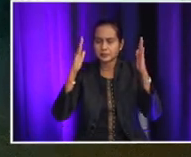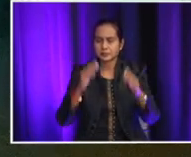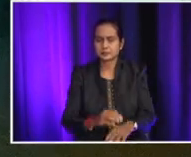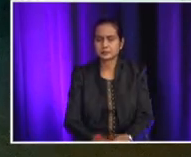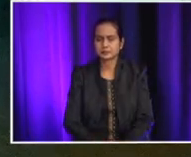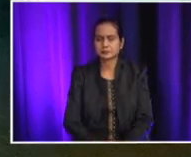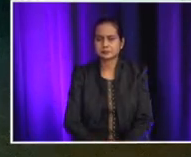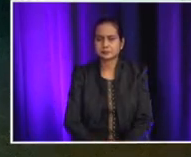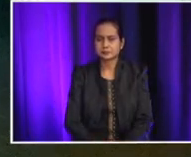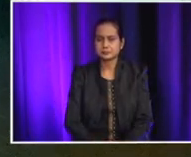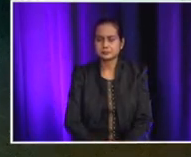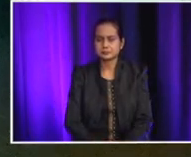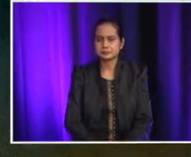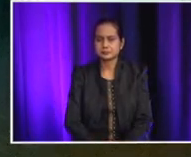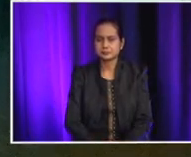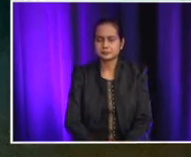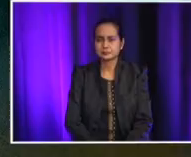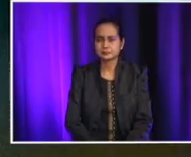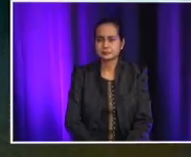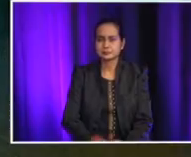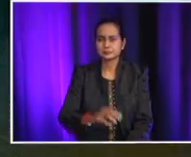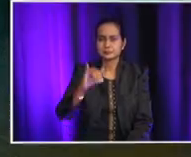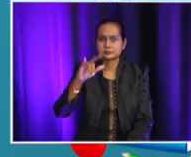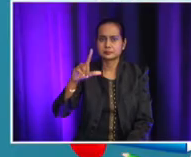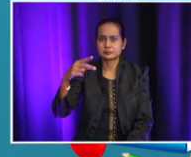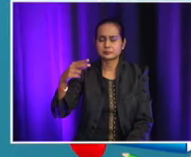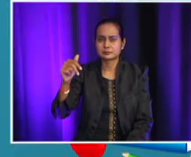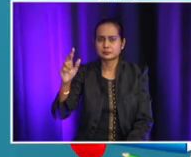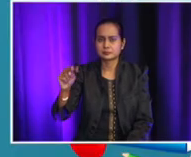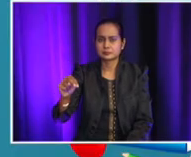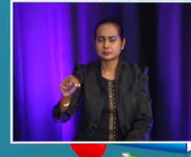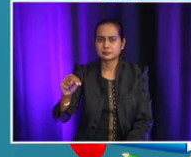dapat punya petikannya agak berbeda